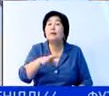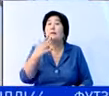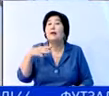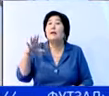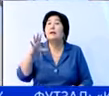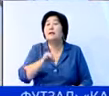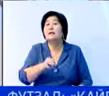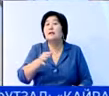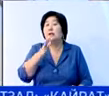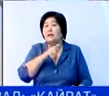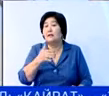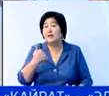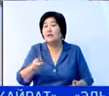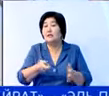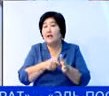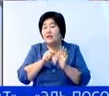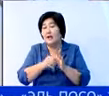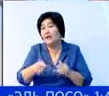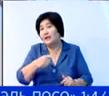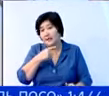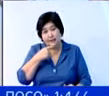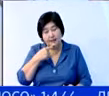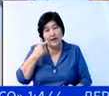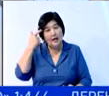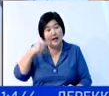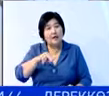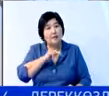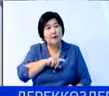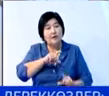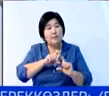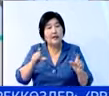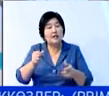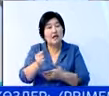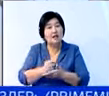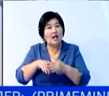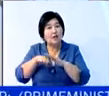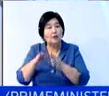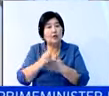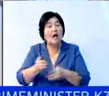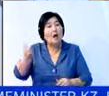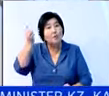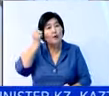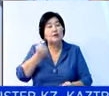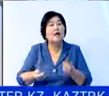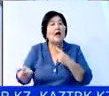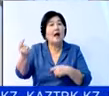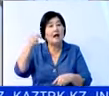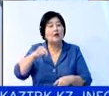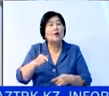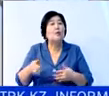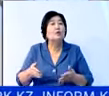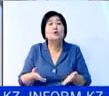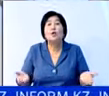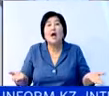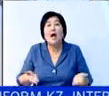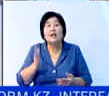кезінде зерттеліп, қазіргі уақытта Ресейдің ғылыми мекемелерінде сақтаулы тұрған мұраларымызды қайтару, оның жолдары қалай